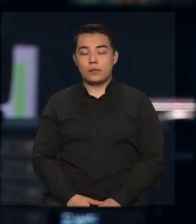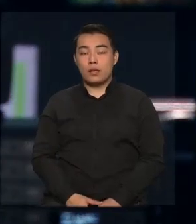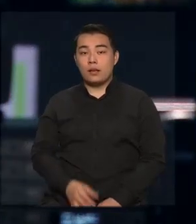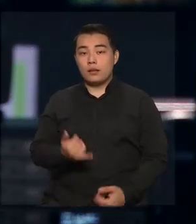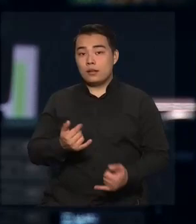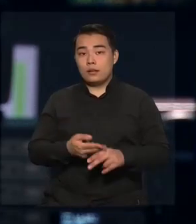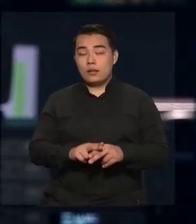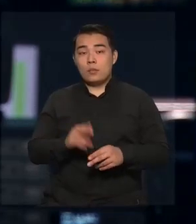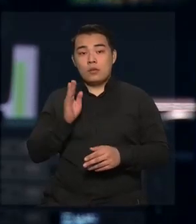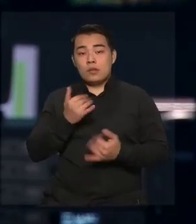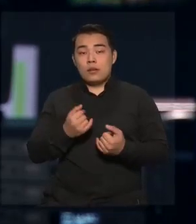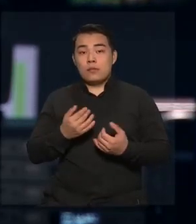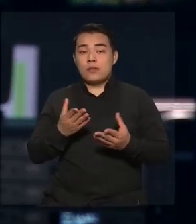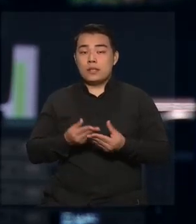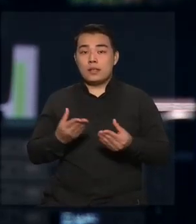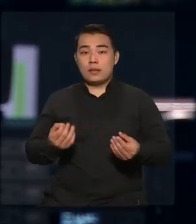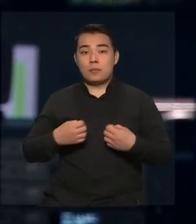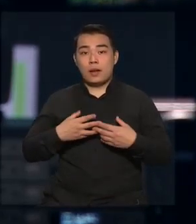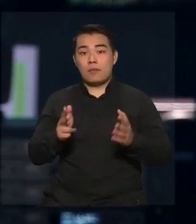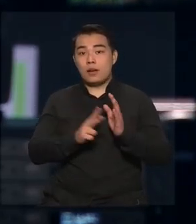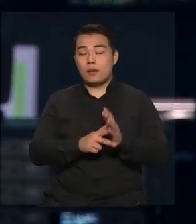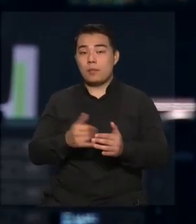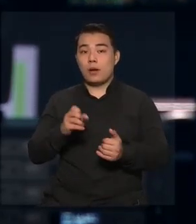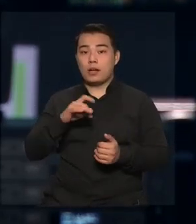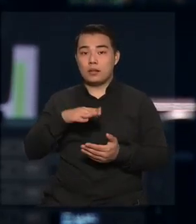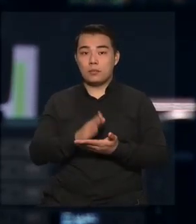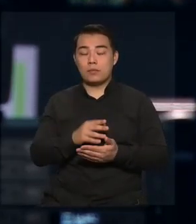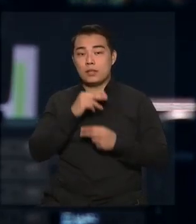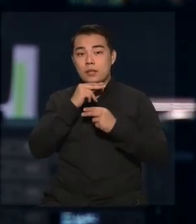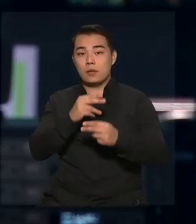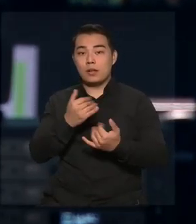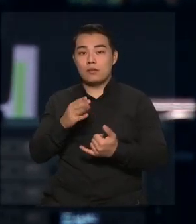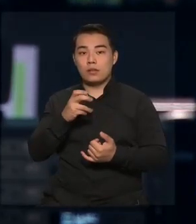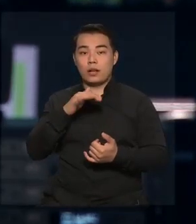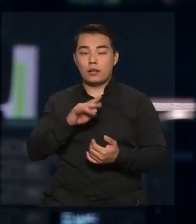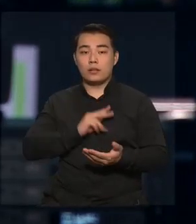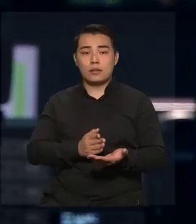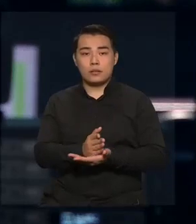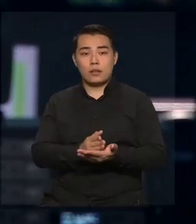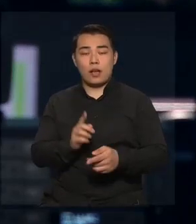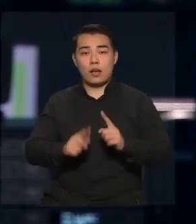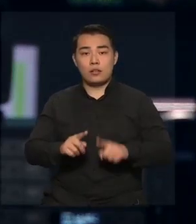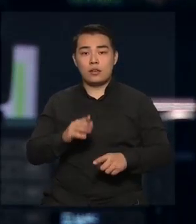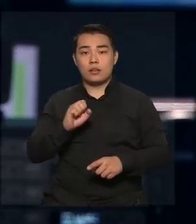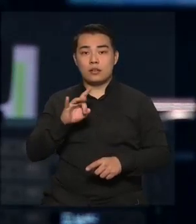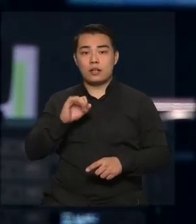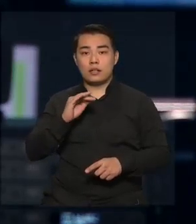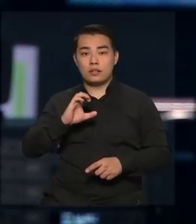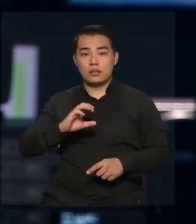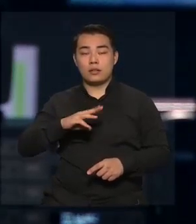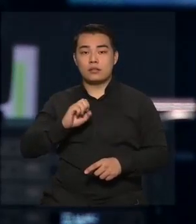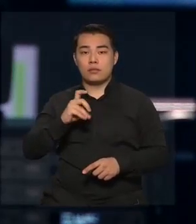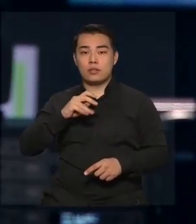Накануне главного весеннего праздника, 8 марта, офицеры не оставили без внимания ветерана Великой Отечественной войны Раису